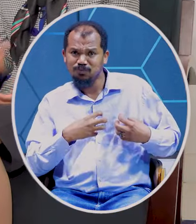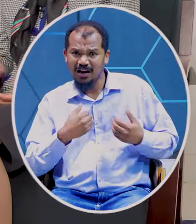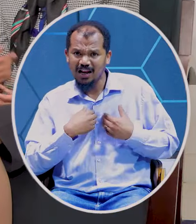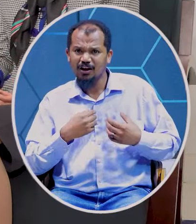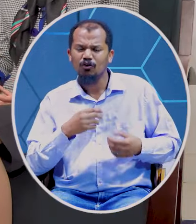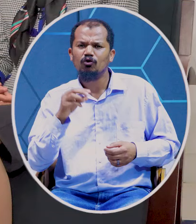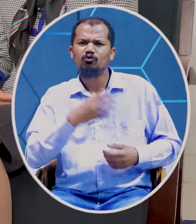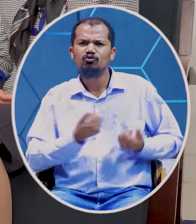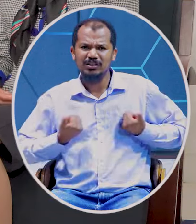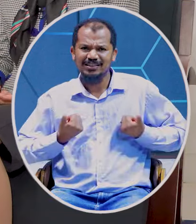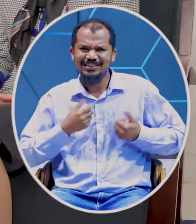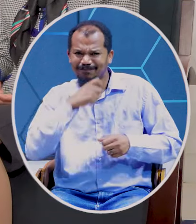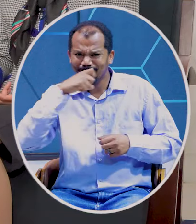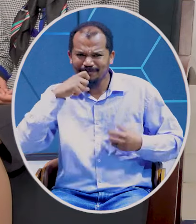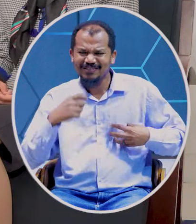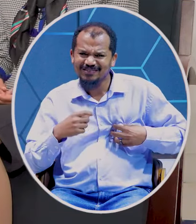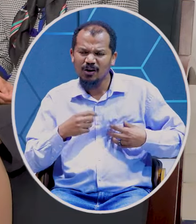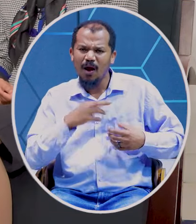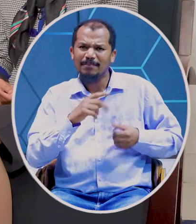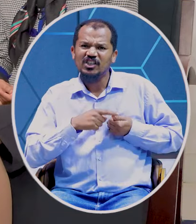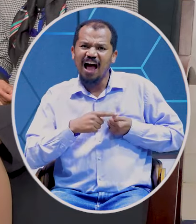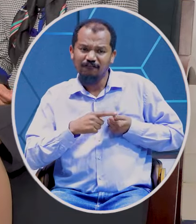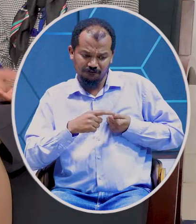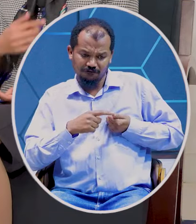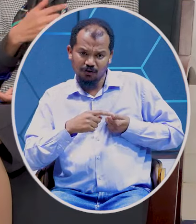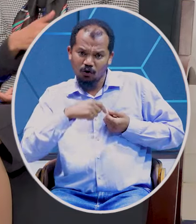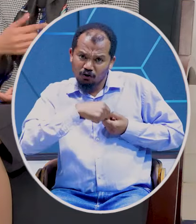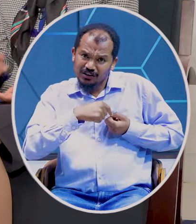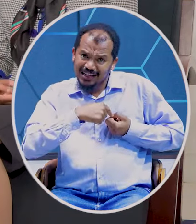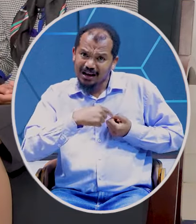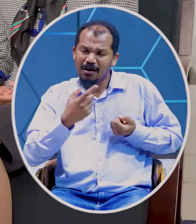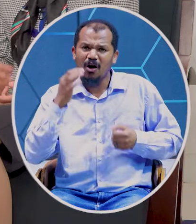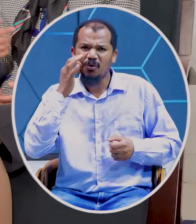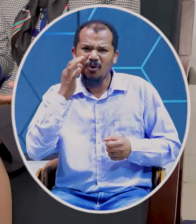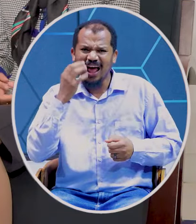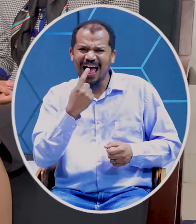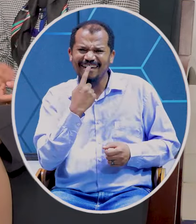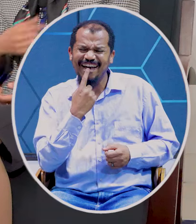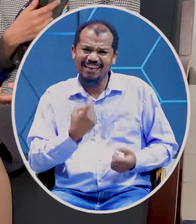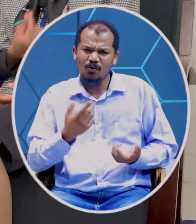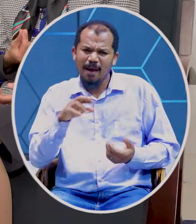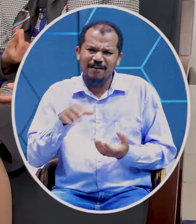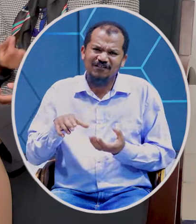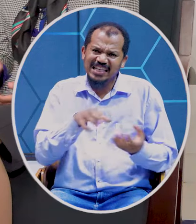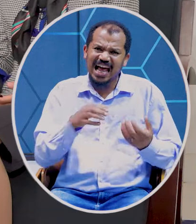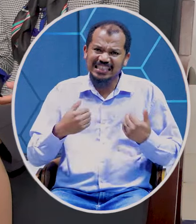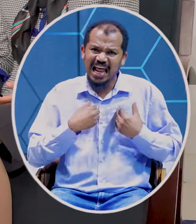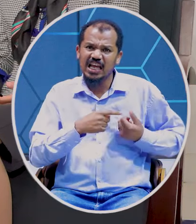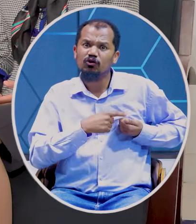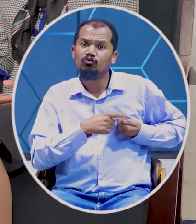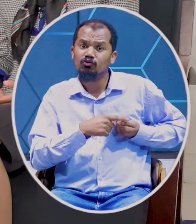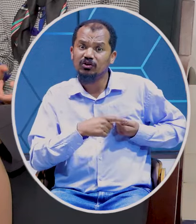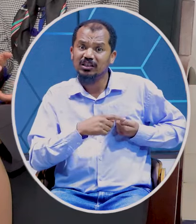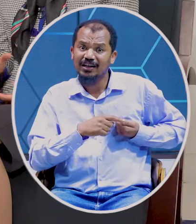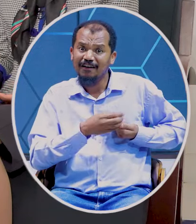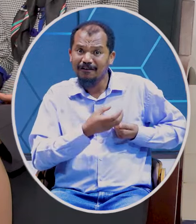ካለ እብጠቱ ጠጣር ከሆነ ጫፍ ላይ መሰርጎድ ካለ፣ የቆዳ መለየት ካለ፣ መቅላት ካለ፣ ፈሳሽ ካለ ከጡት ጫፍ